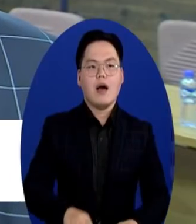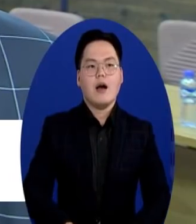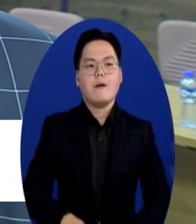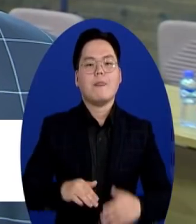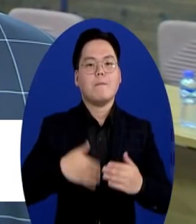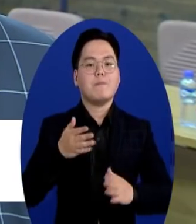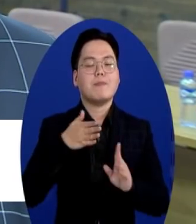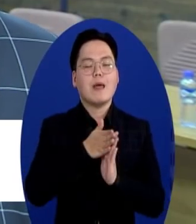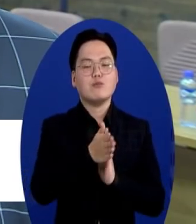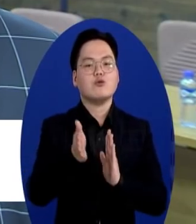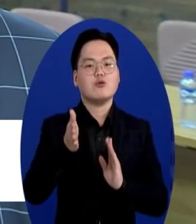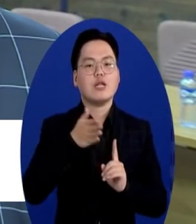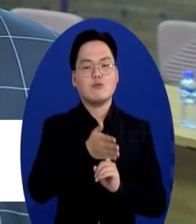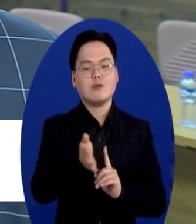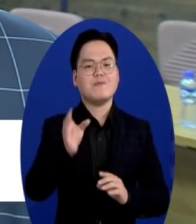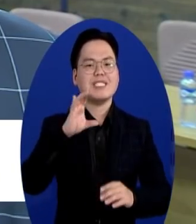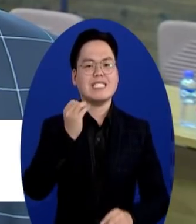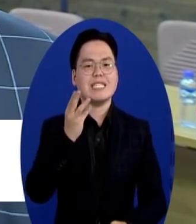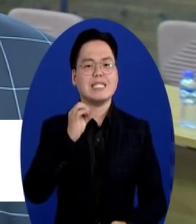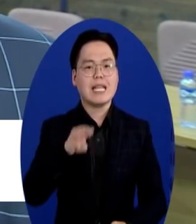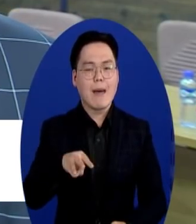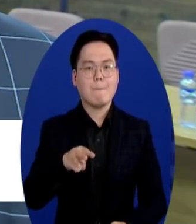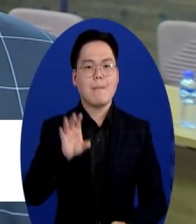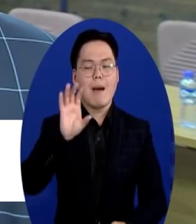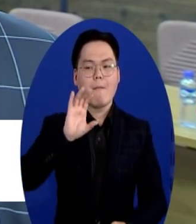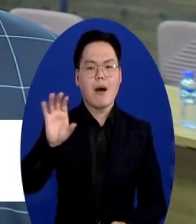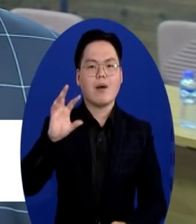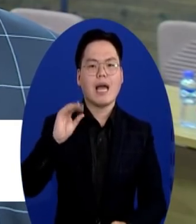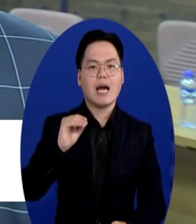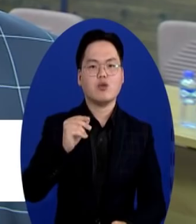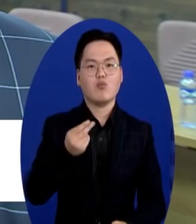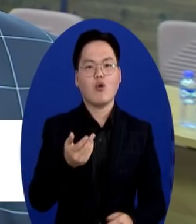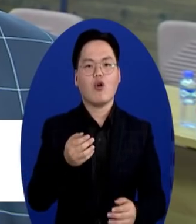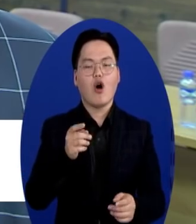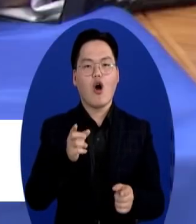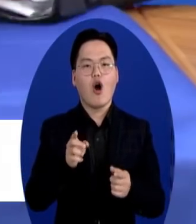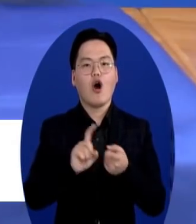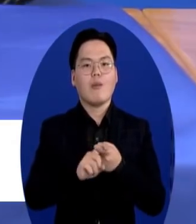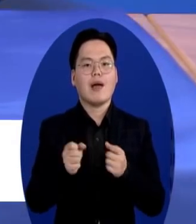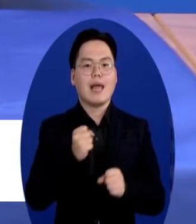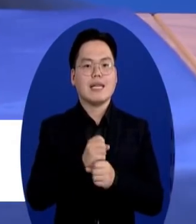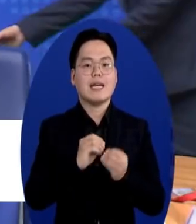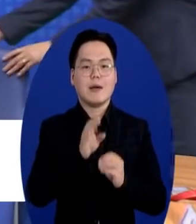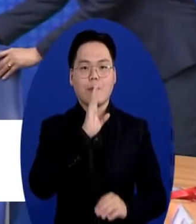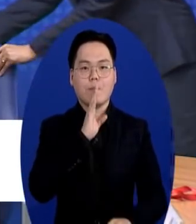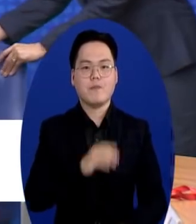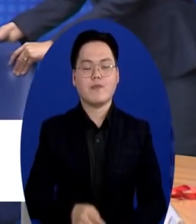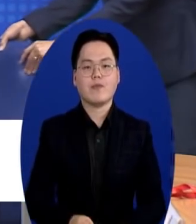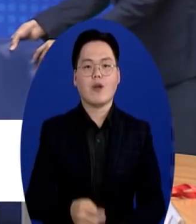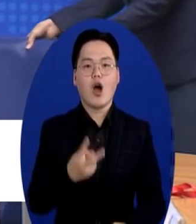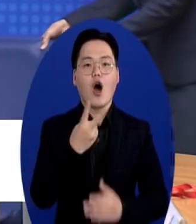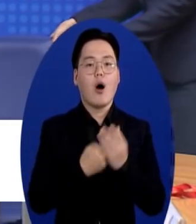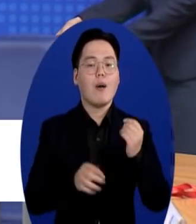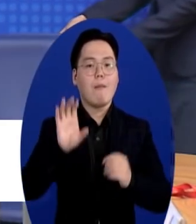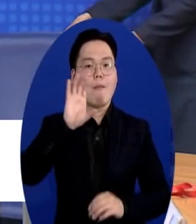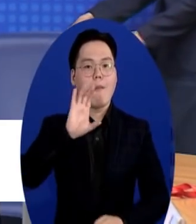үүгээрээ дамжуулаад энэ системийнхаа салбарынхаа асуудлыг шийдэхэд бас их чухал төхөмтэй ажил болж байгаа. Цаашдаа хоёр байгууллагын хамтын